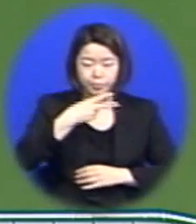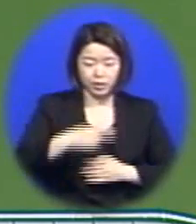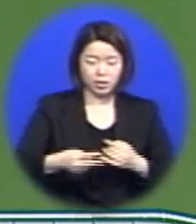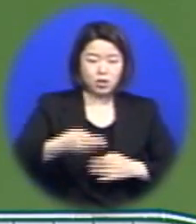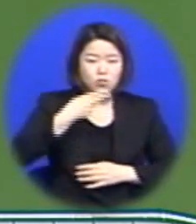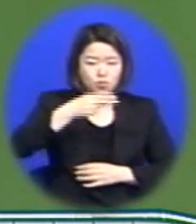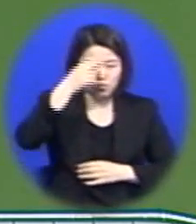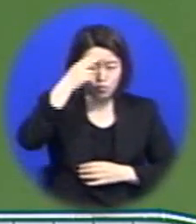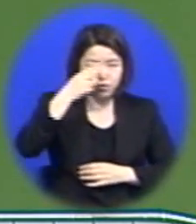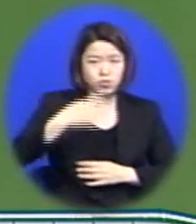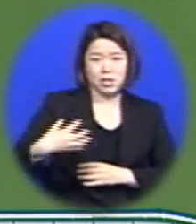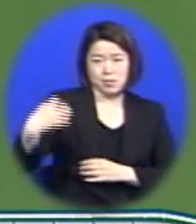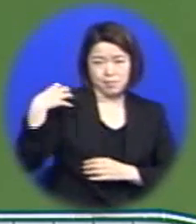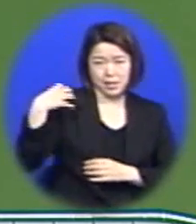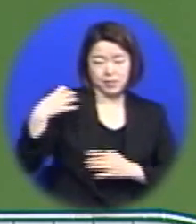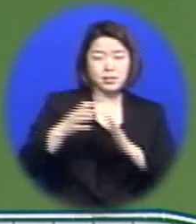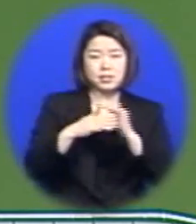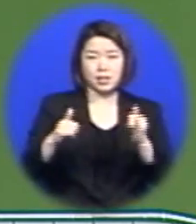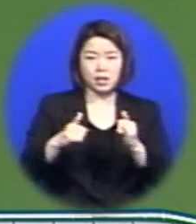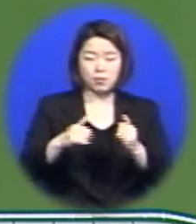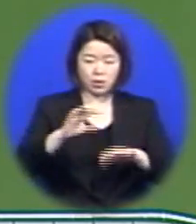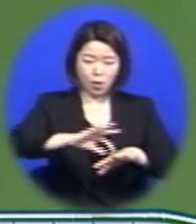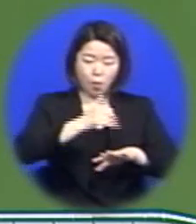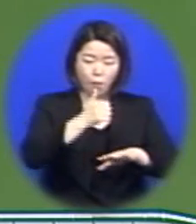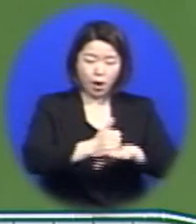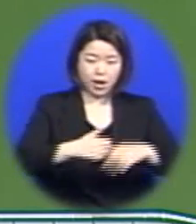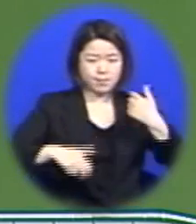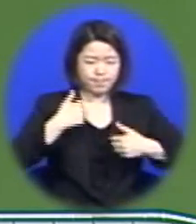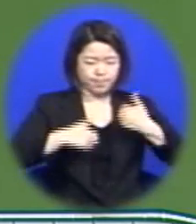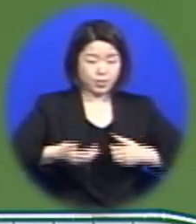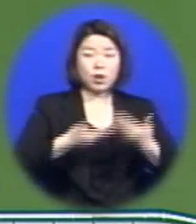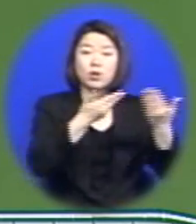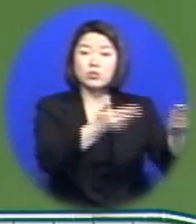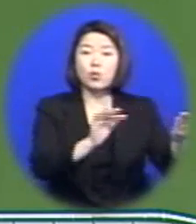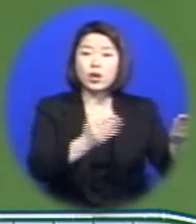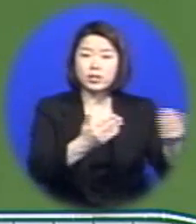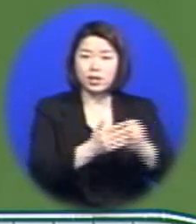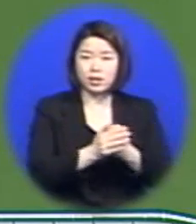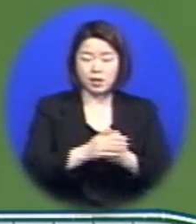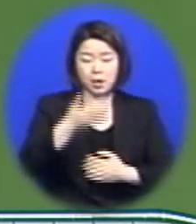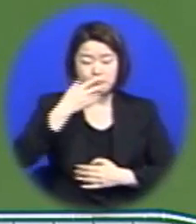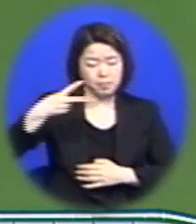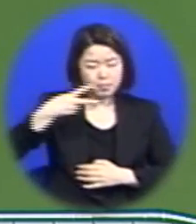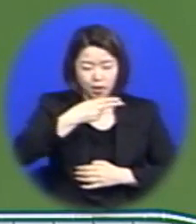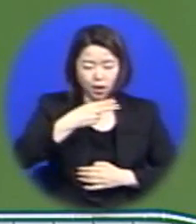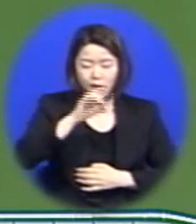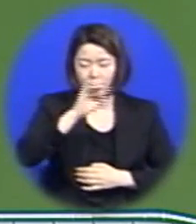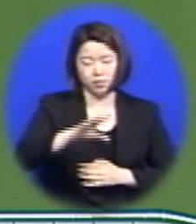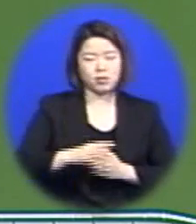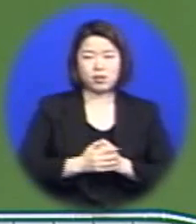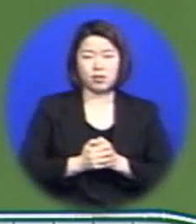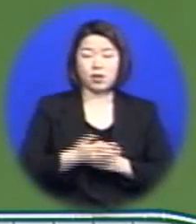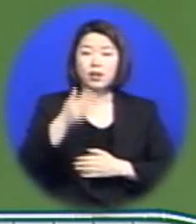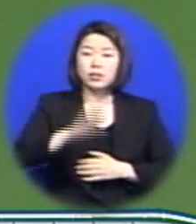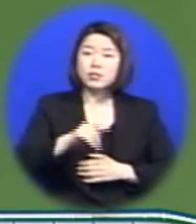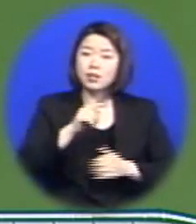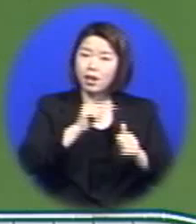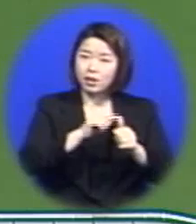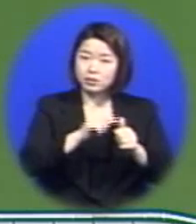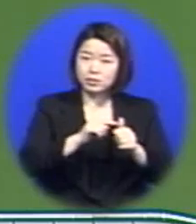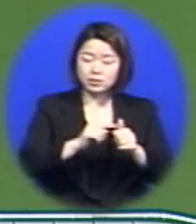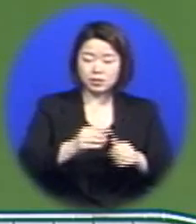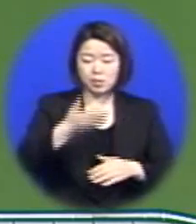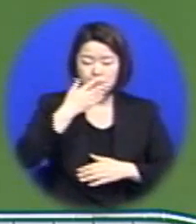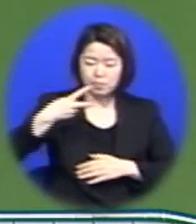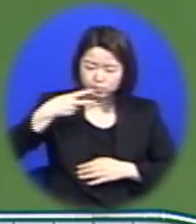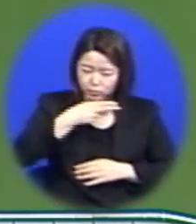관원장은 왕의 즐거움을 줘야 되는 사람이니까 금식하면 안 됩니다 그런데 그는 금식하고